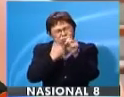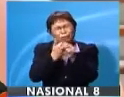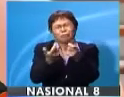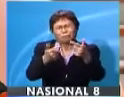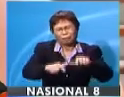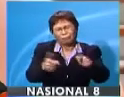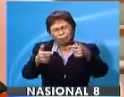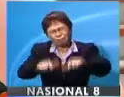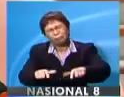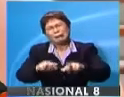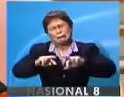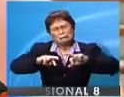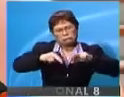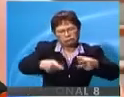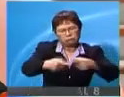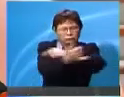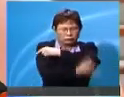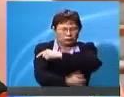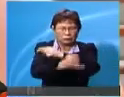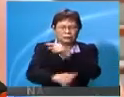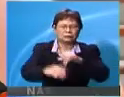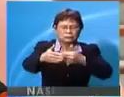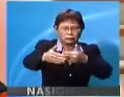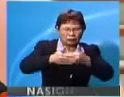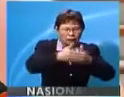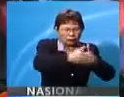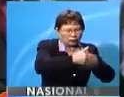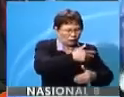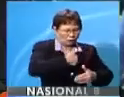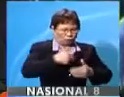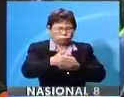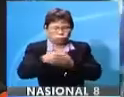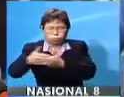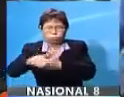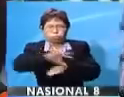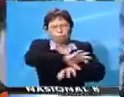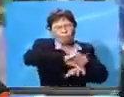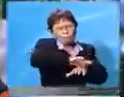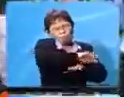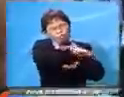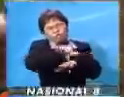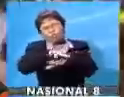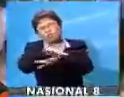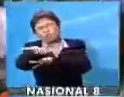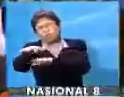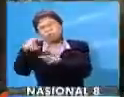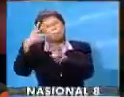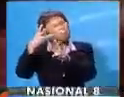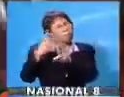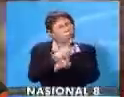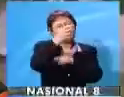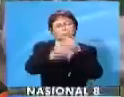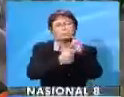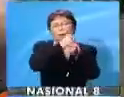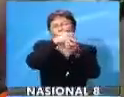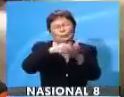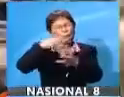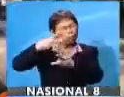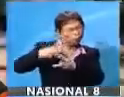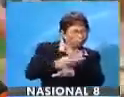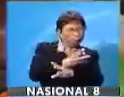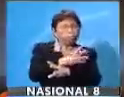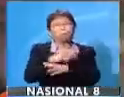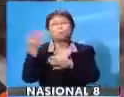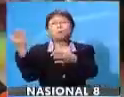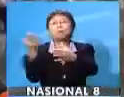melibatkan kebanyakannya negara-negara yang berhampiran dengan Indonesia. Jerebu rentas sempadan yang dianggap paling buruk tahun ini bukan